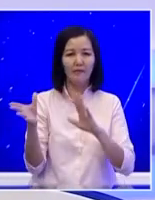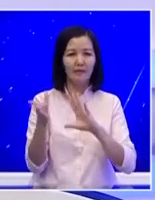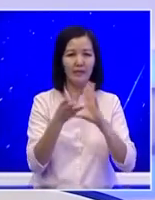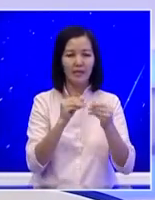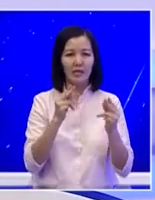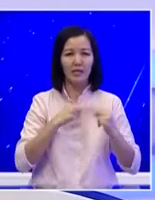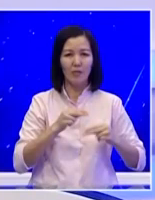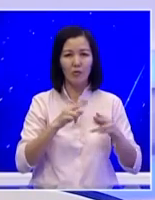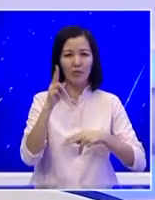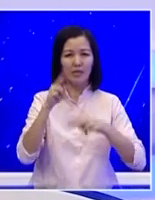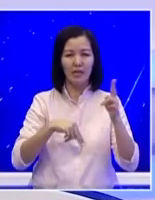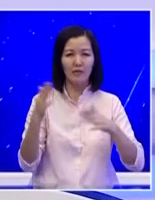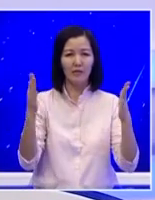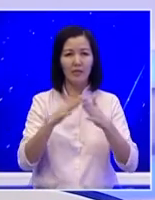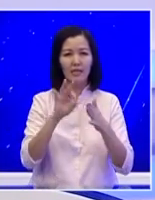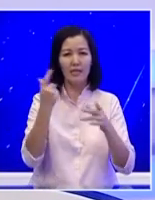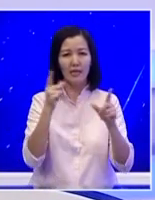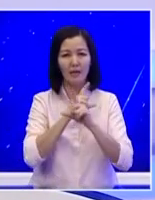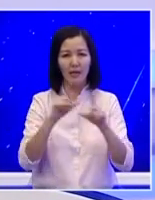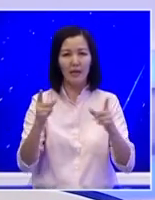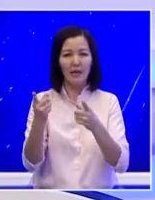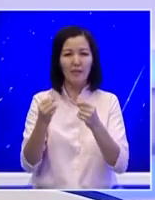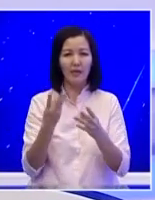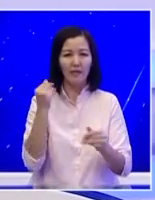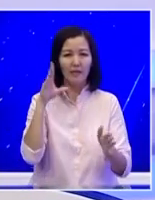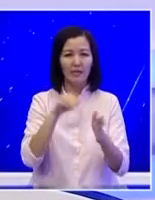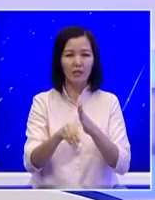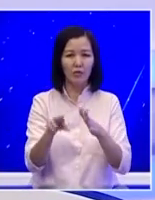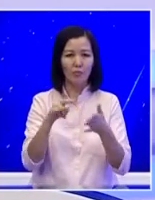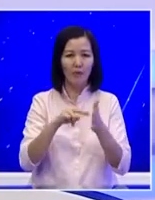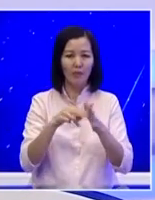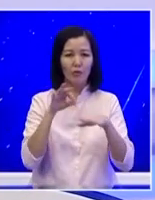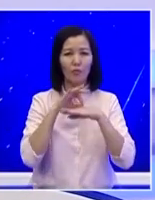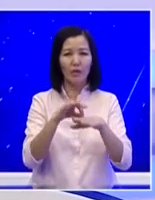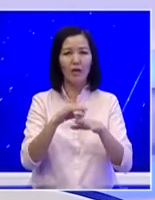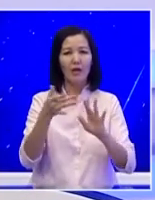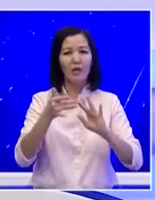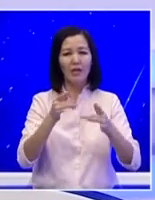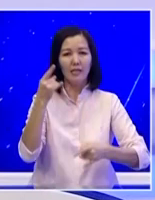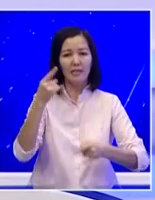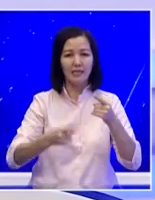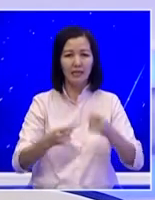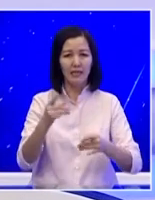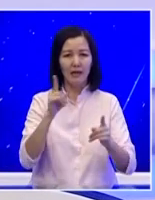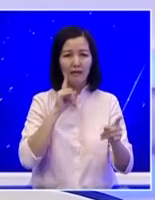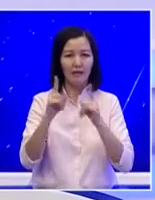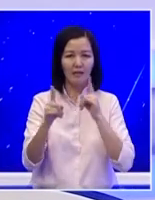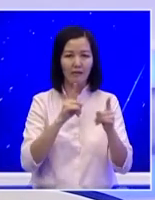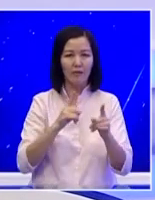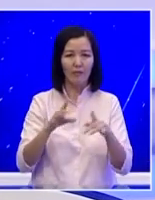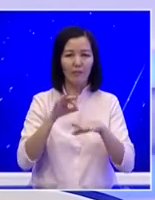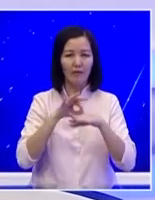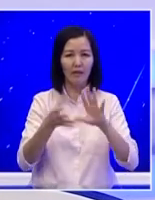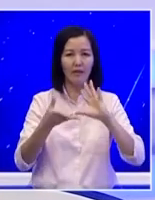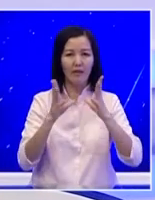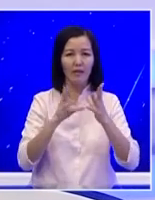по строительству жилья, социальных объектов и привлечению инвестиций идут по плану. На онлайн-заседании «Активы области» подвели